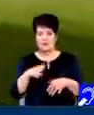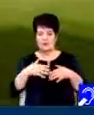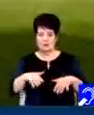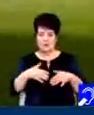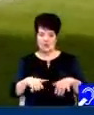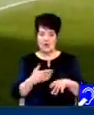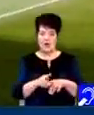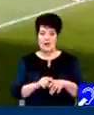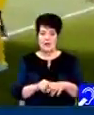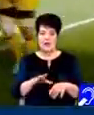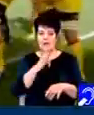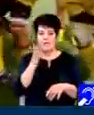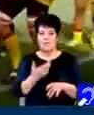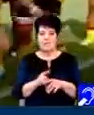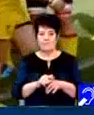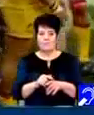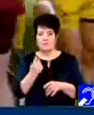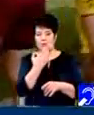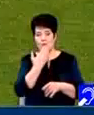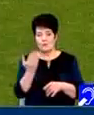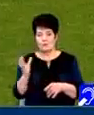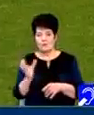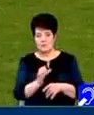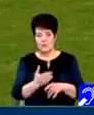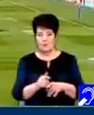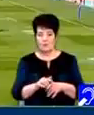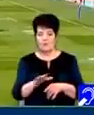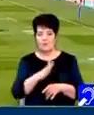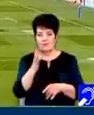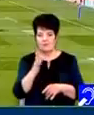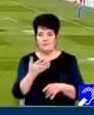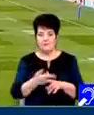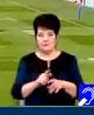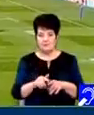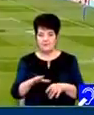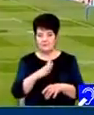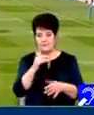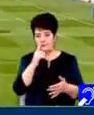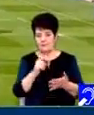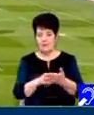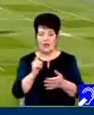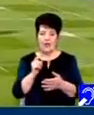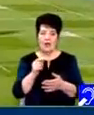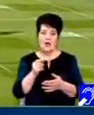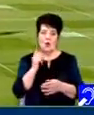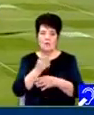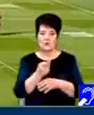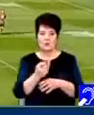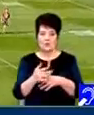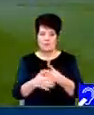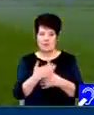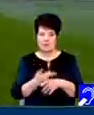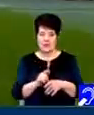al căror pachet de înaintare a funcționat perfect și în repriza secundă. Replica noastră a venit prin Vlaicu, acesta concretizând în puncte lovituri de pedeapsă. Stejarii au